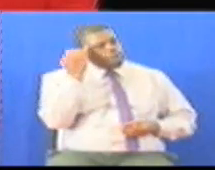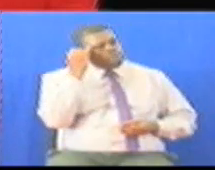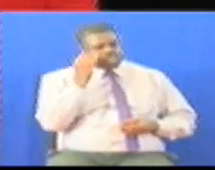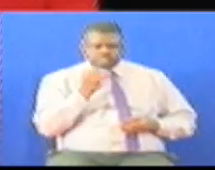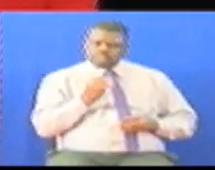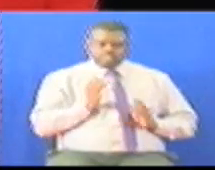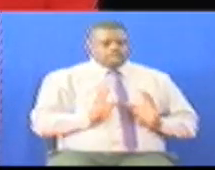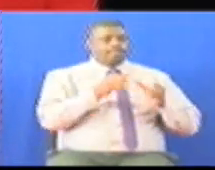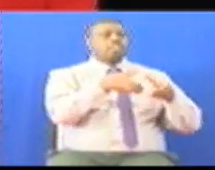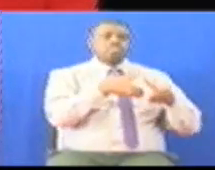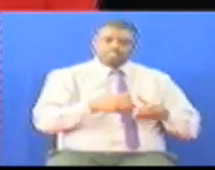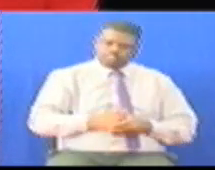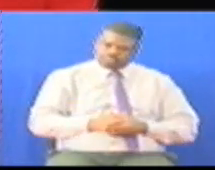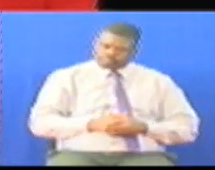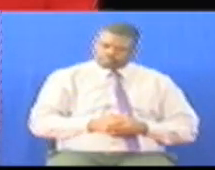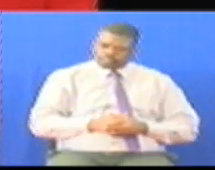kamati.